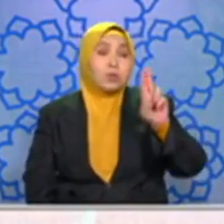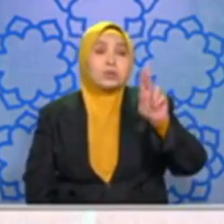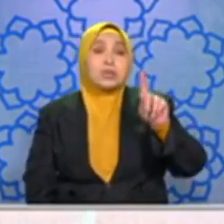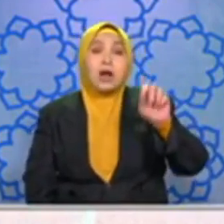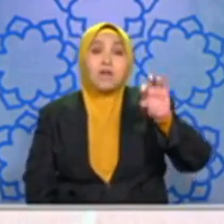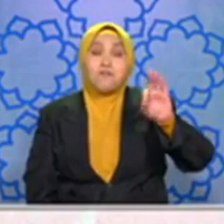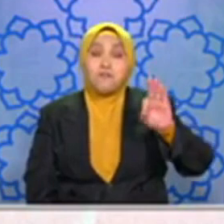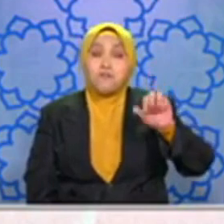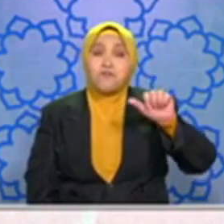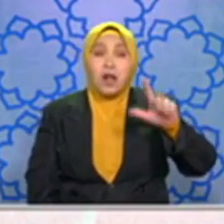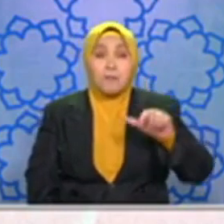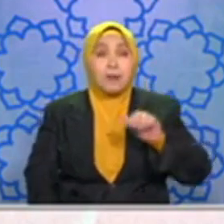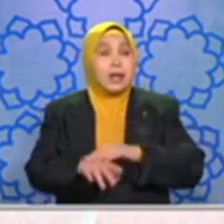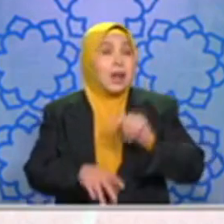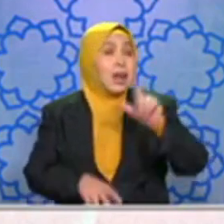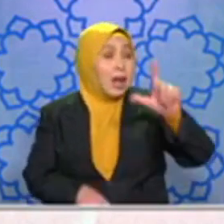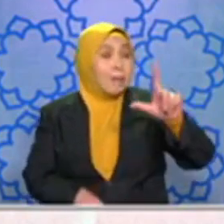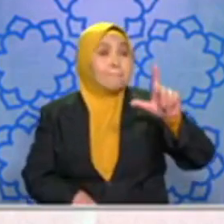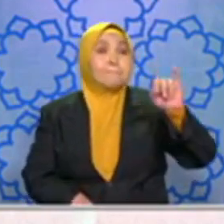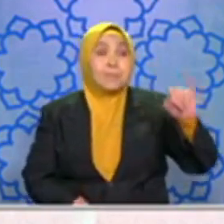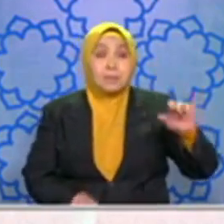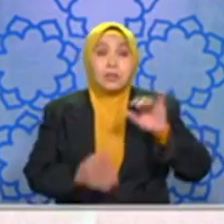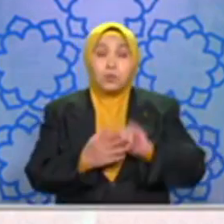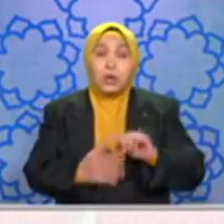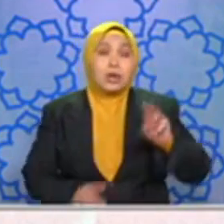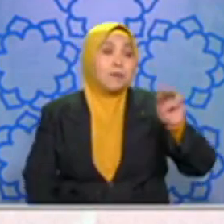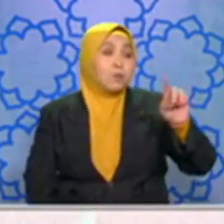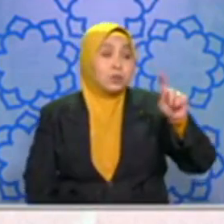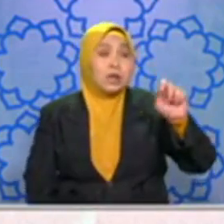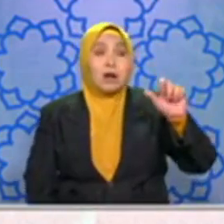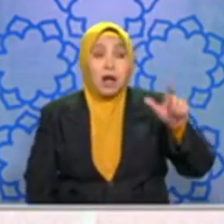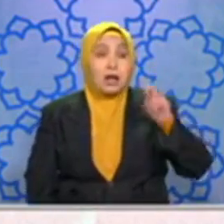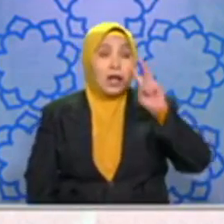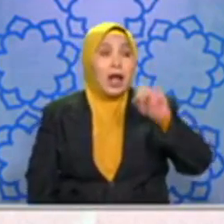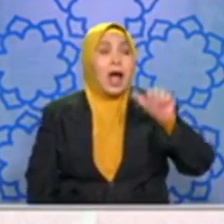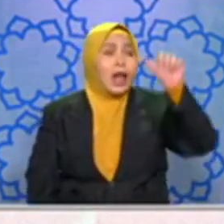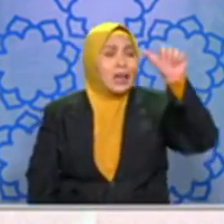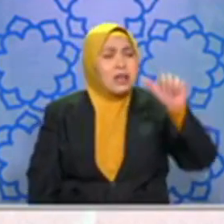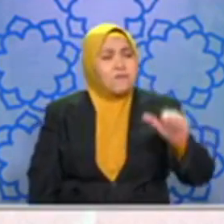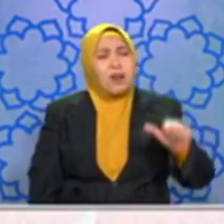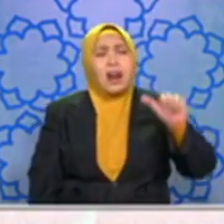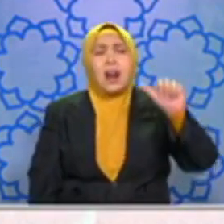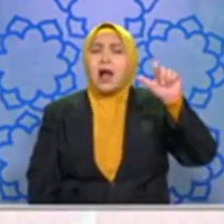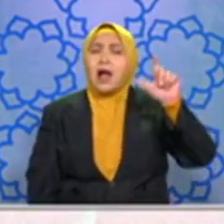mana pada lam itu, pada alif lam itu adalah muthaqqal. Tengok. Alif